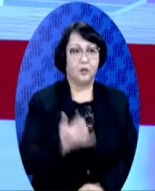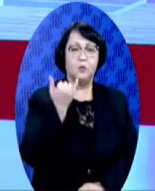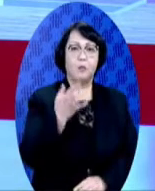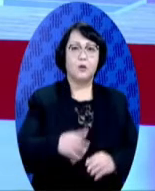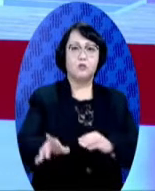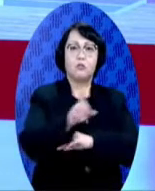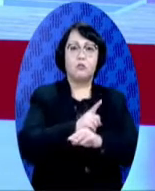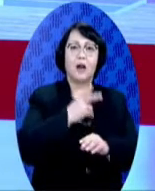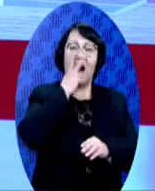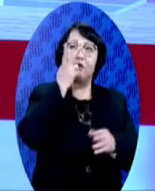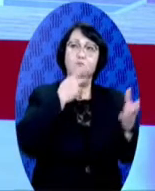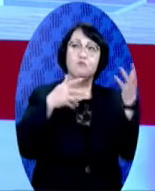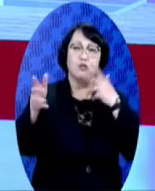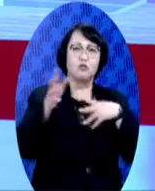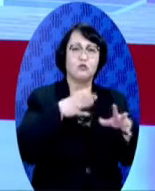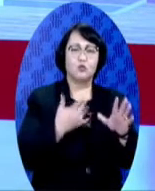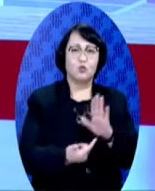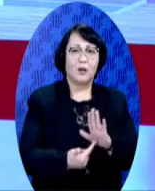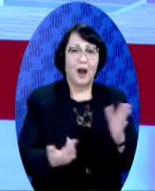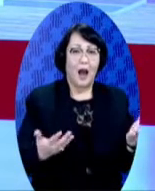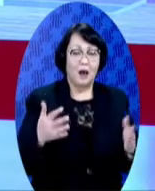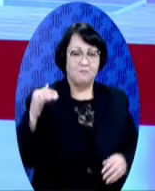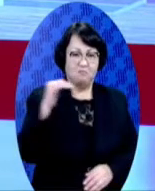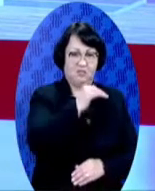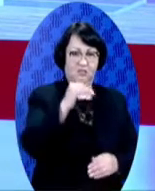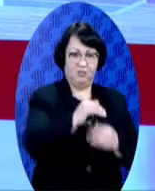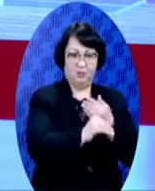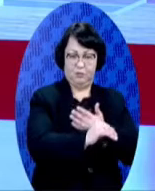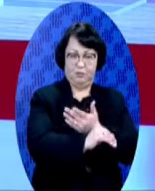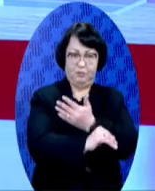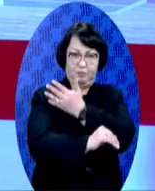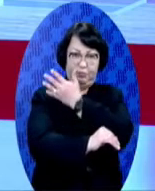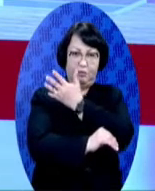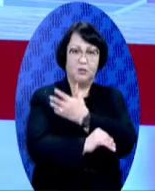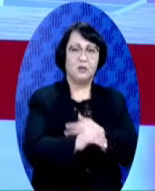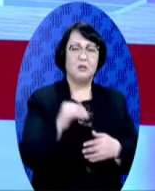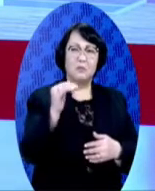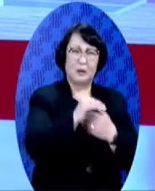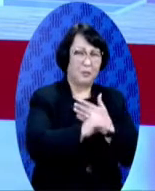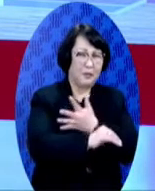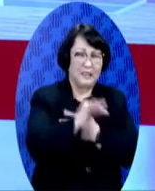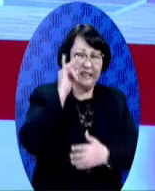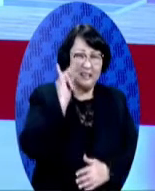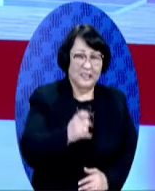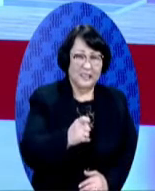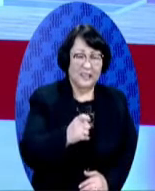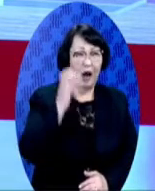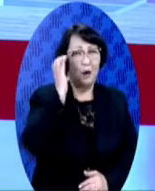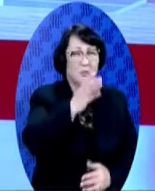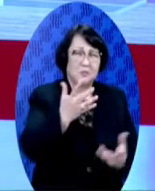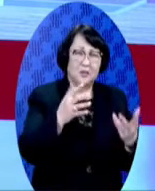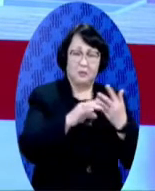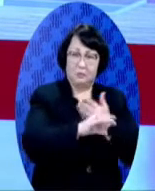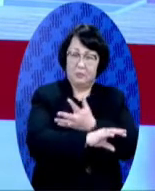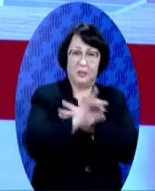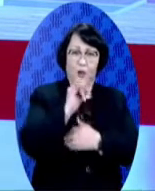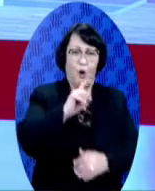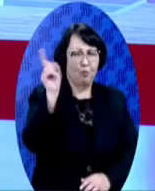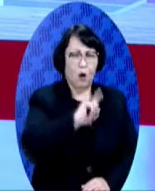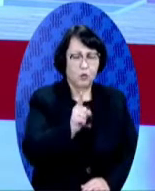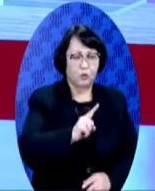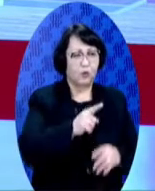Улаанбаатар хотын агаарыг бохирдуулах нэг шалтгаан автомашинаас ялгарч байгаа утаа хялгаруулдаг тээврийн хэрэгслийг хөдөлгөөнд оролцуулахгүй байх журам гарсан ч амьдрал